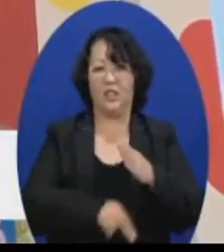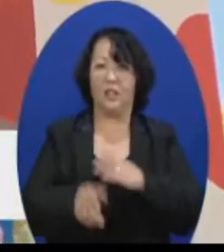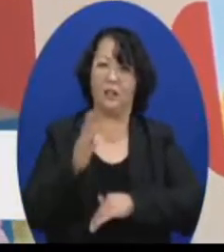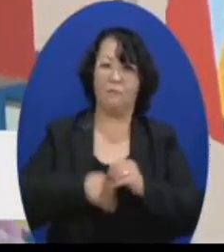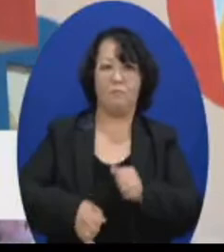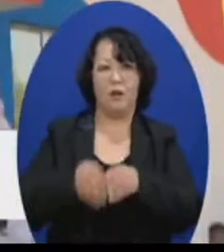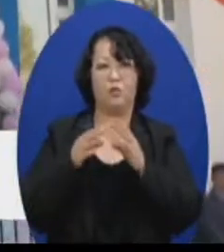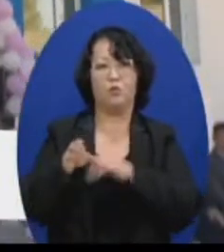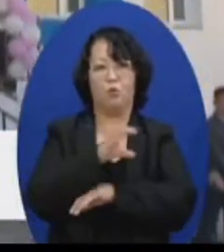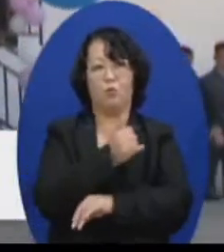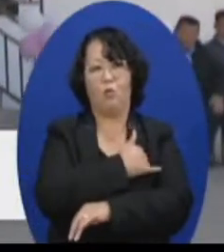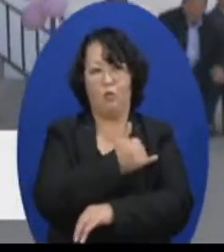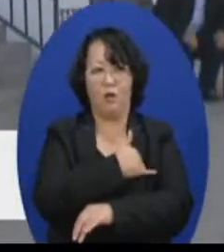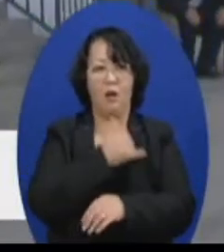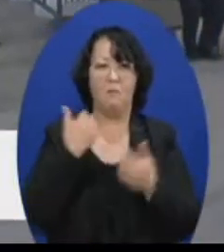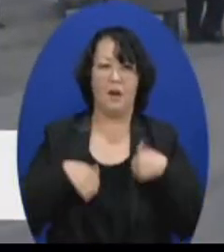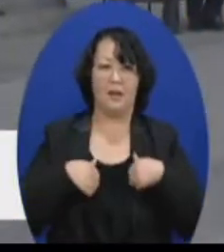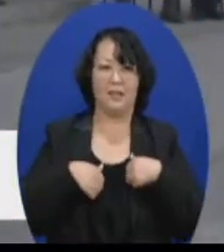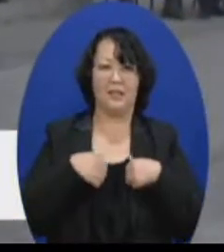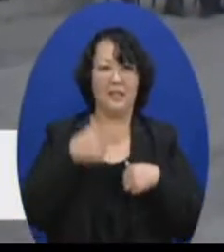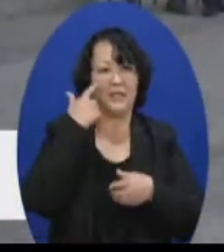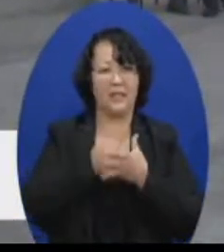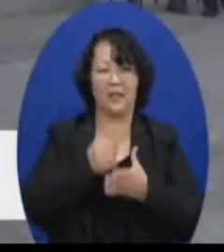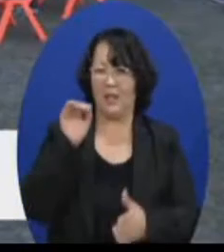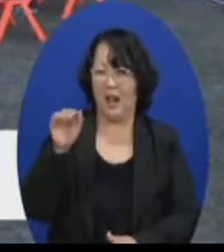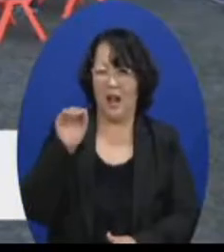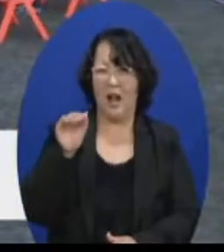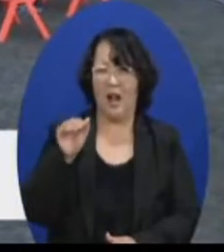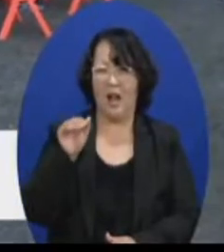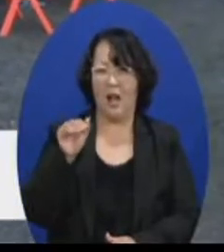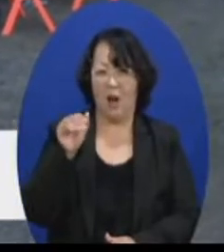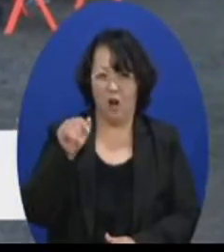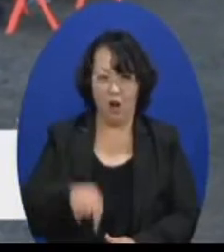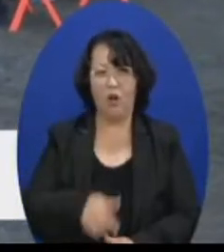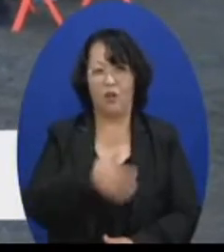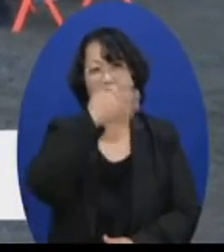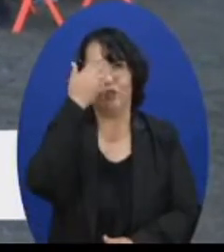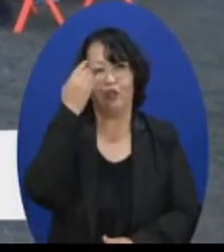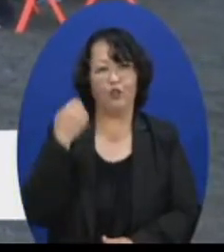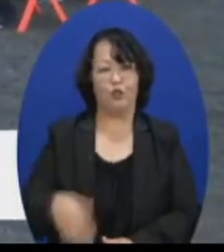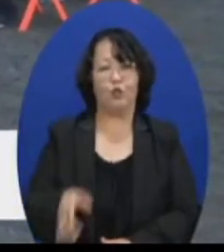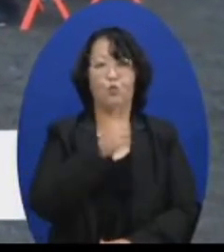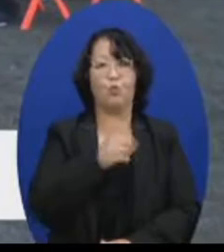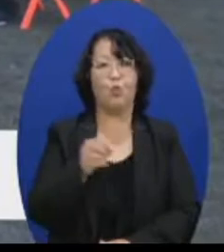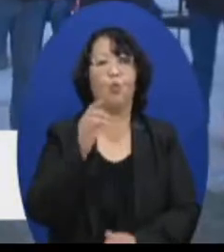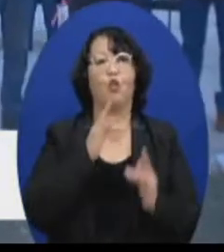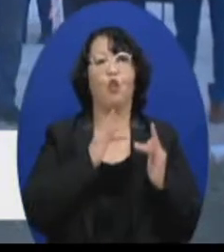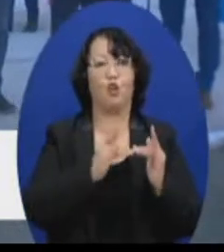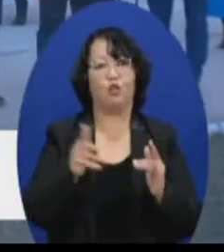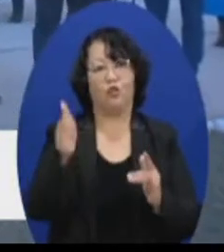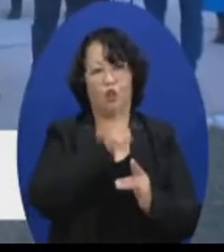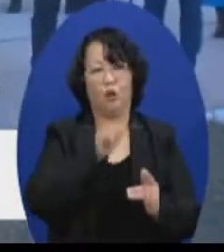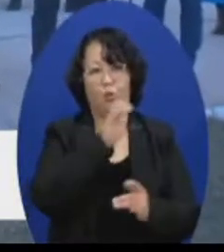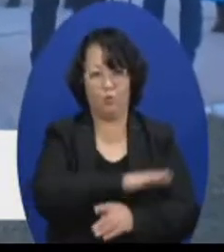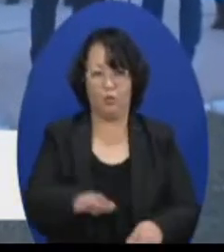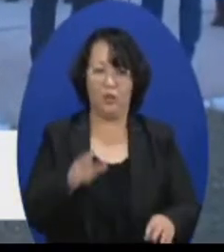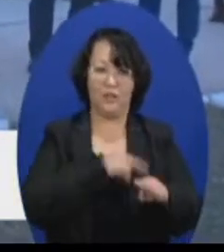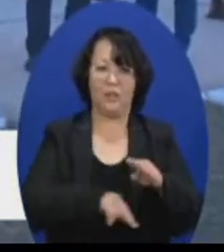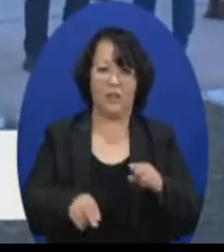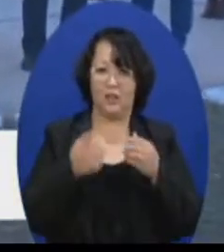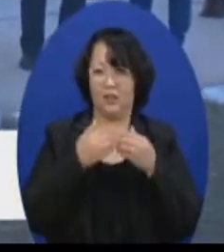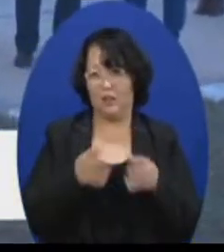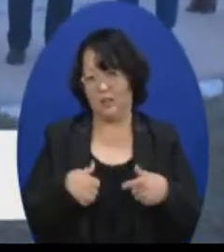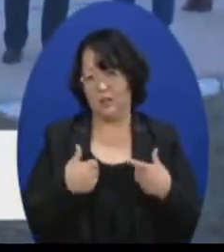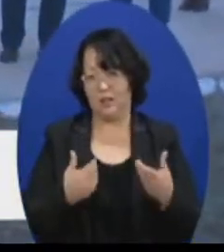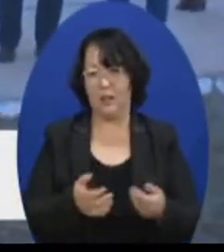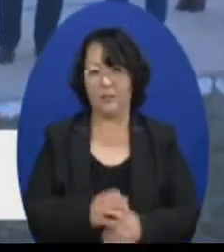барих хүсэлтийг сумын удирдлагууд болон багш нарын зүгээс байнга тавьж байсан байна. Харин энэ хичээлийн жилд 100 мортой хүүхдийн цэцэрлэгийн барилгаа ийхүү хүлээн авч